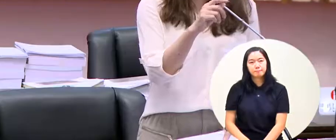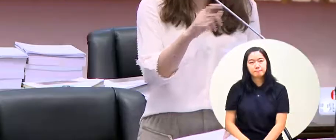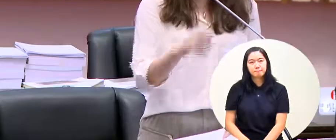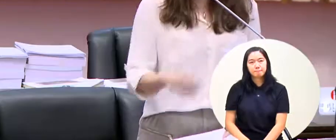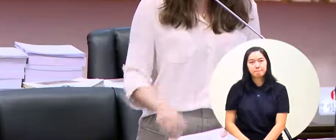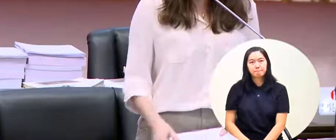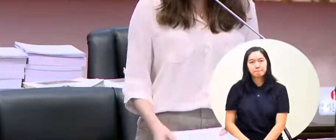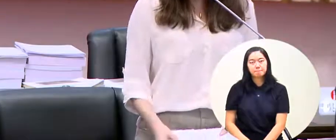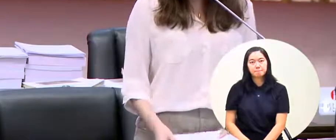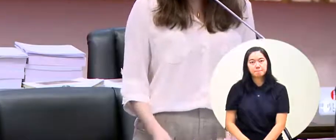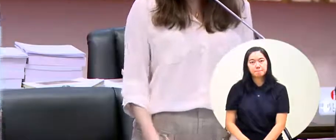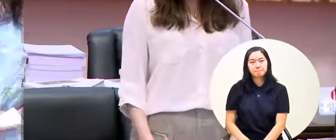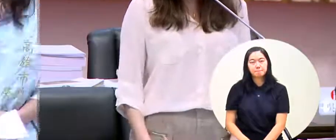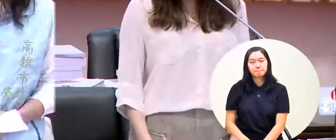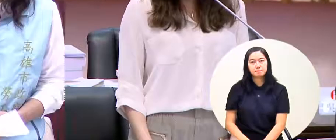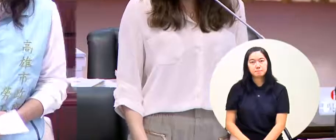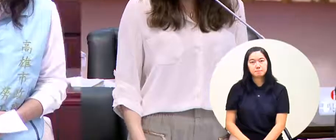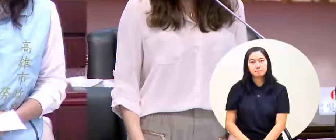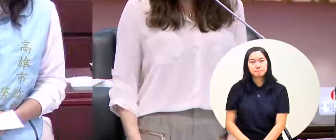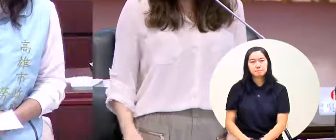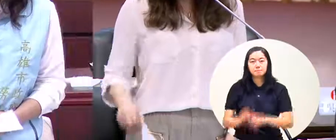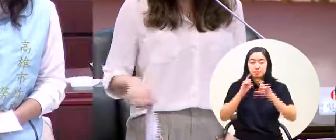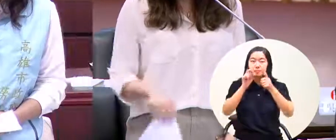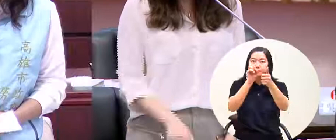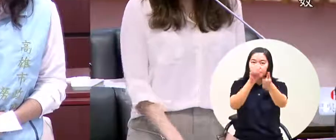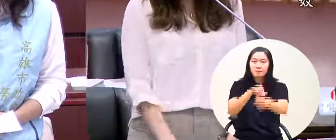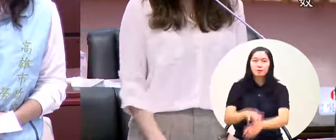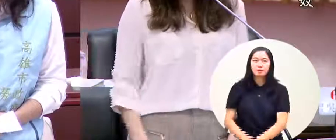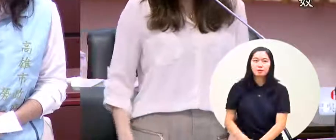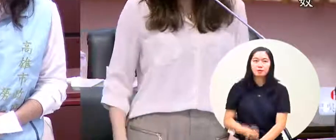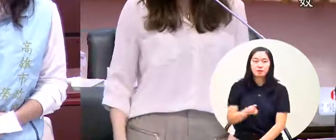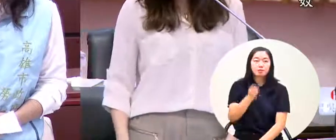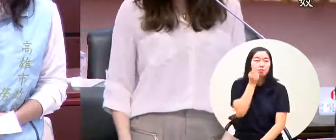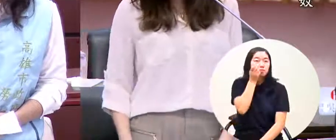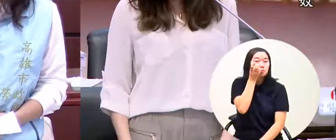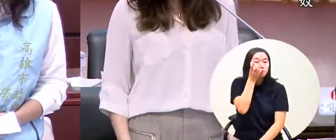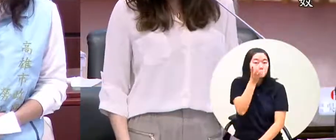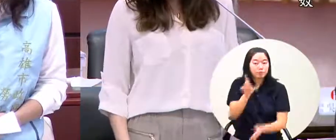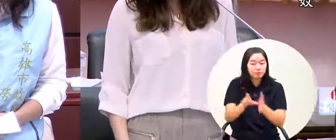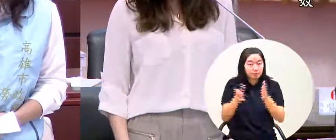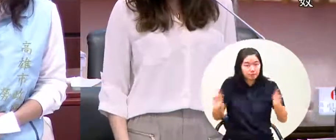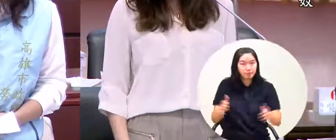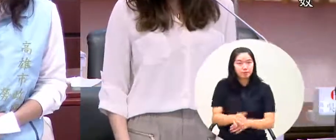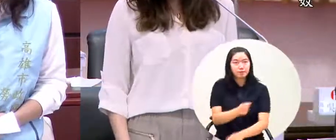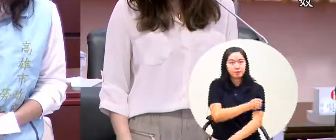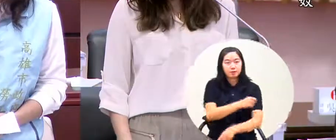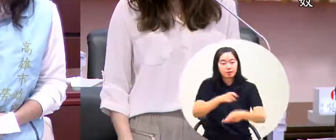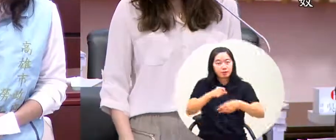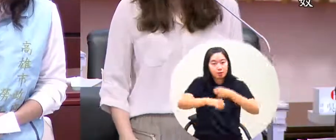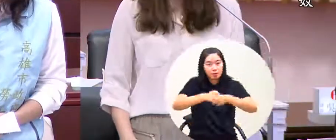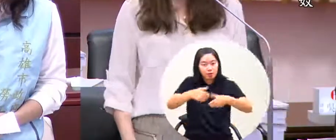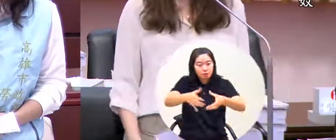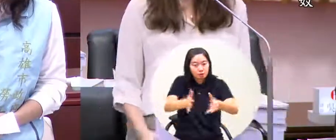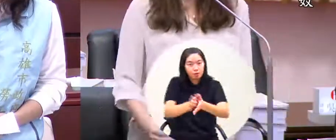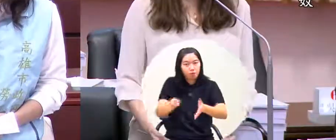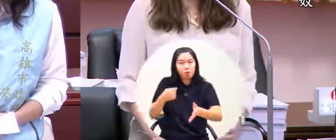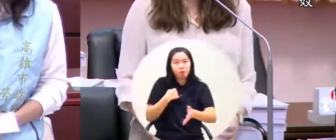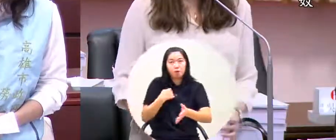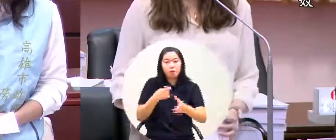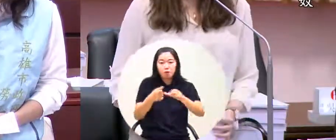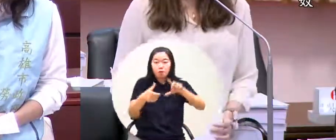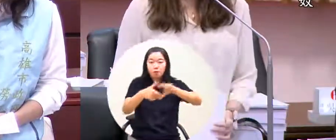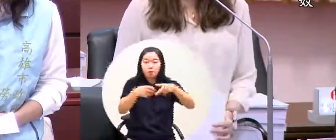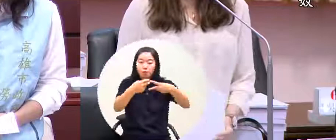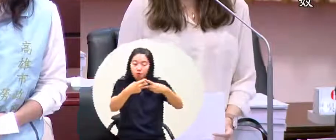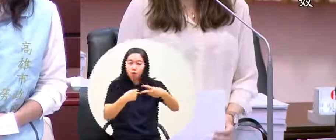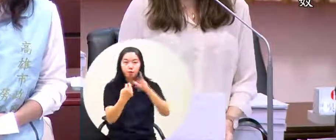跟议员这边回复哈，其实在这几个月以来哈，劳动部那边已经有一些函式解释了，给